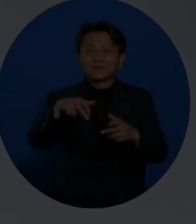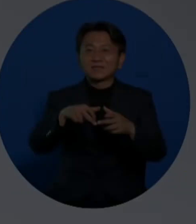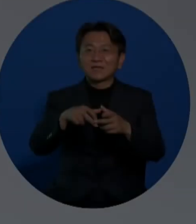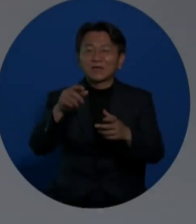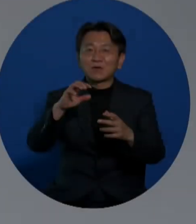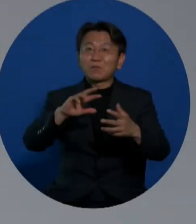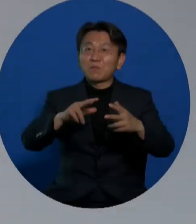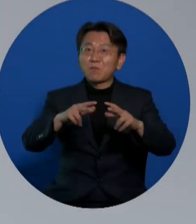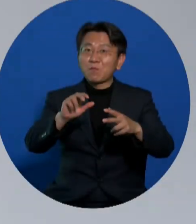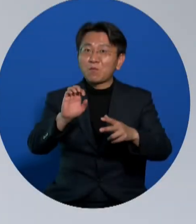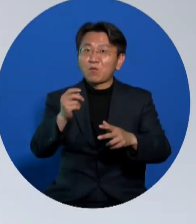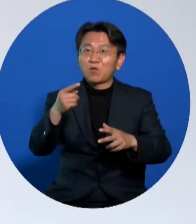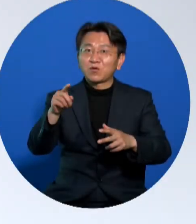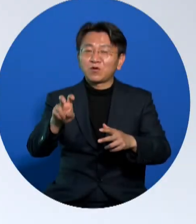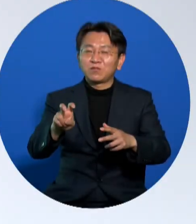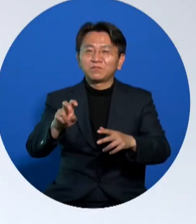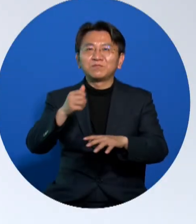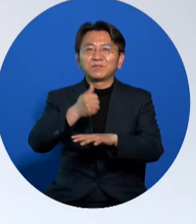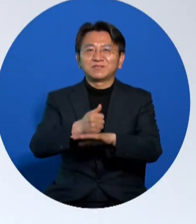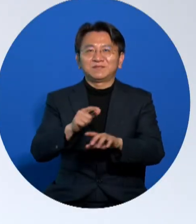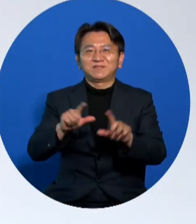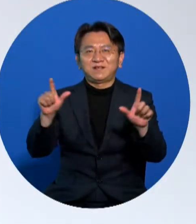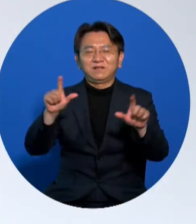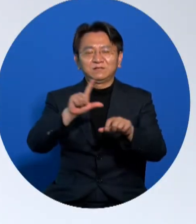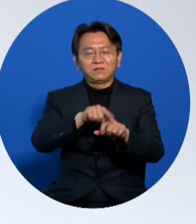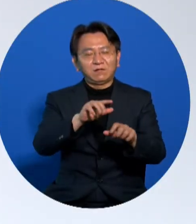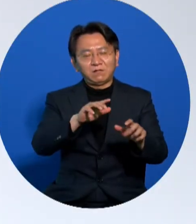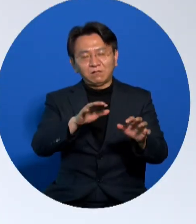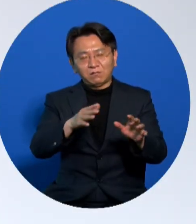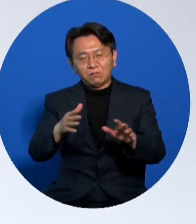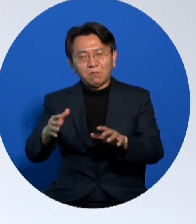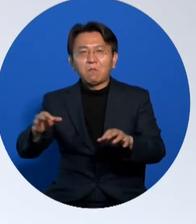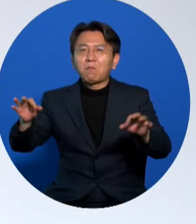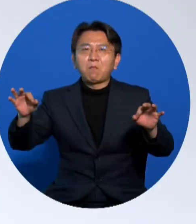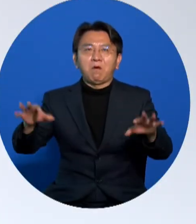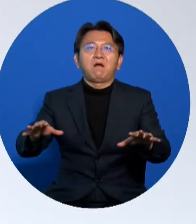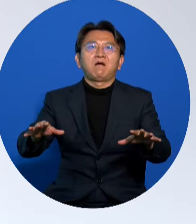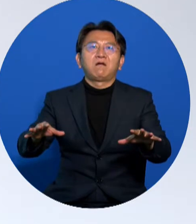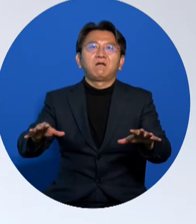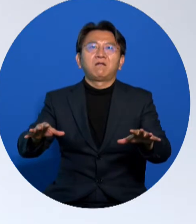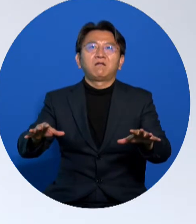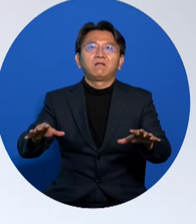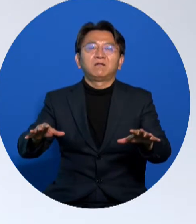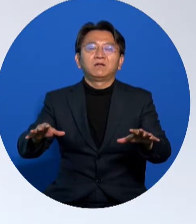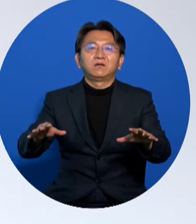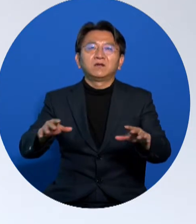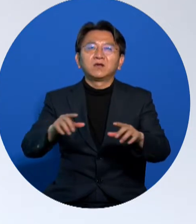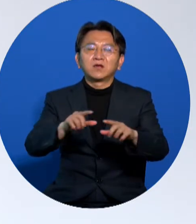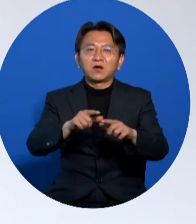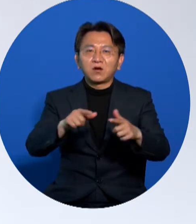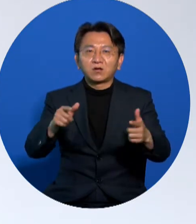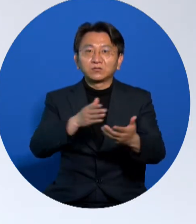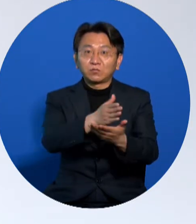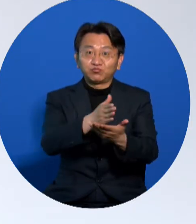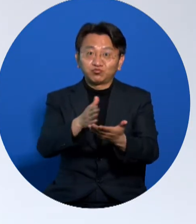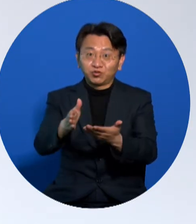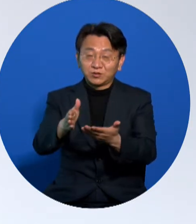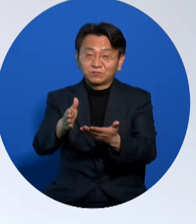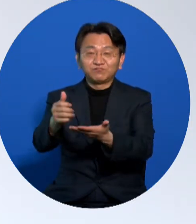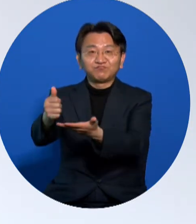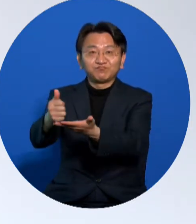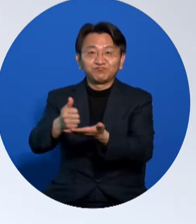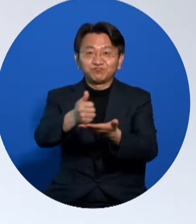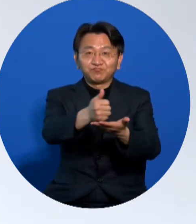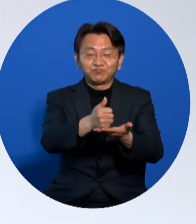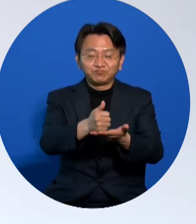마지막 날이 밝았습니다. 시간은 늘 빠르게 흘러갑니다. 장애 정책 발전을 위해서 다양한 분야의 전문가들 모시고 여러